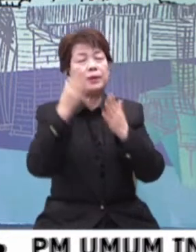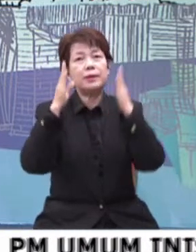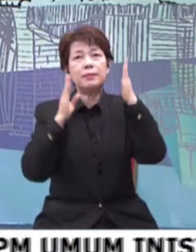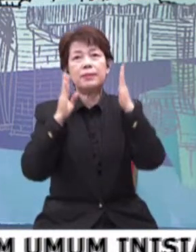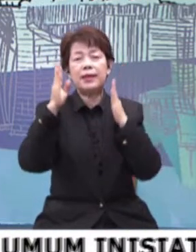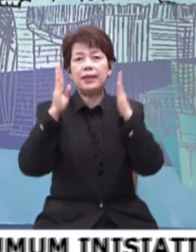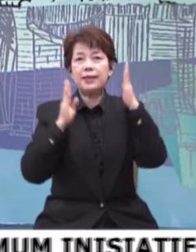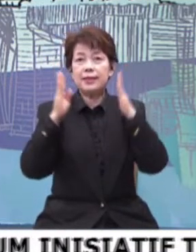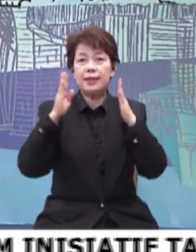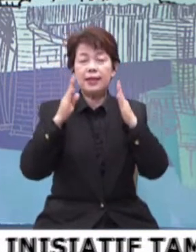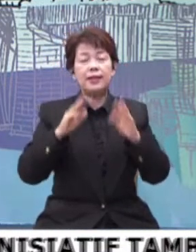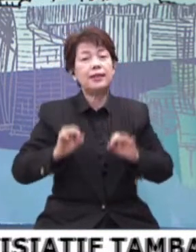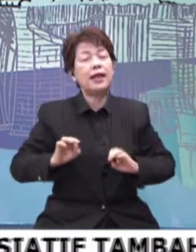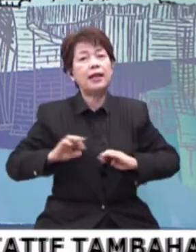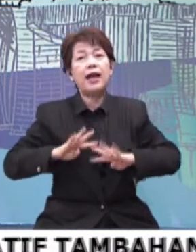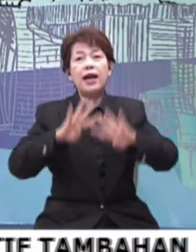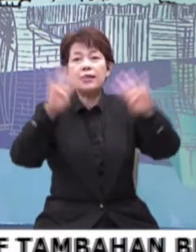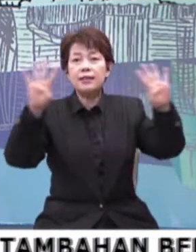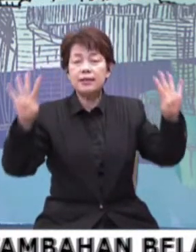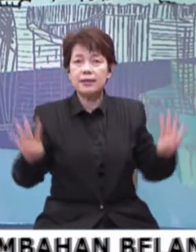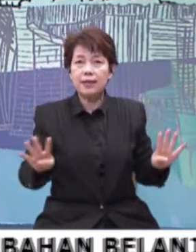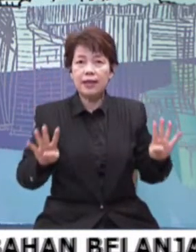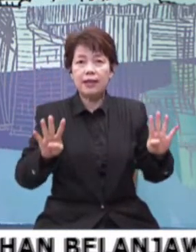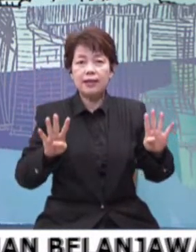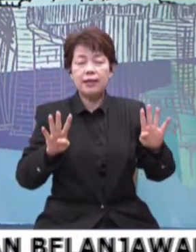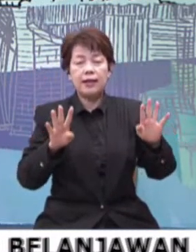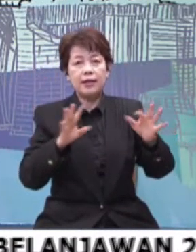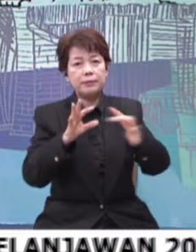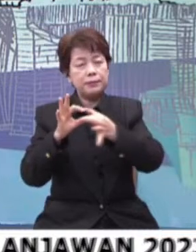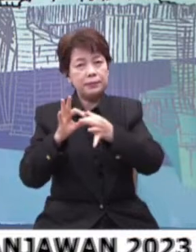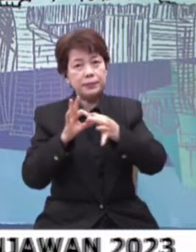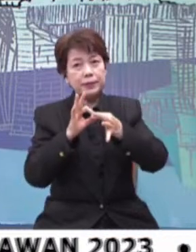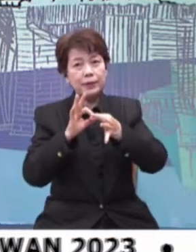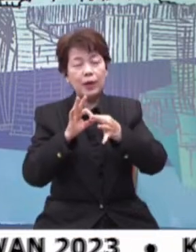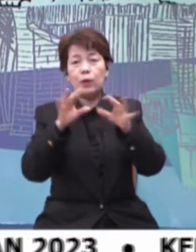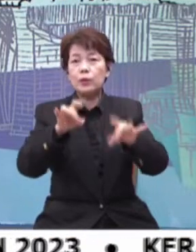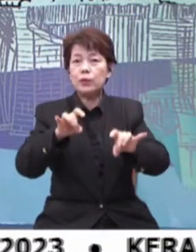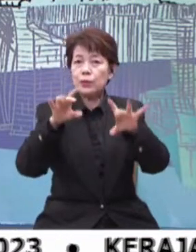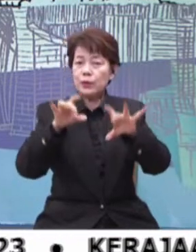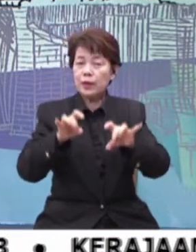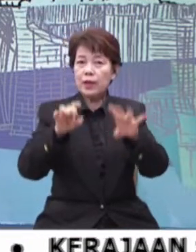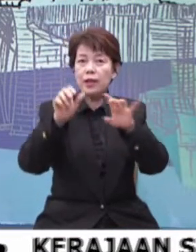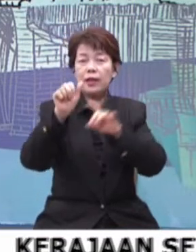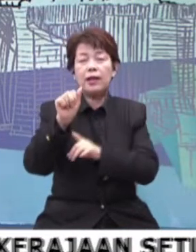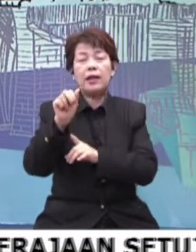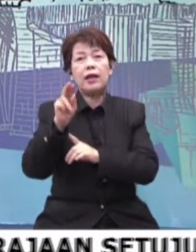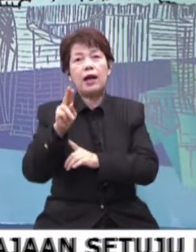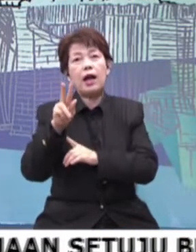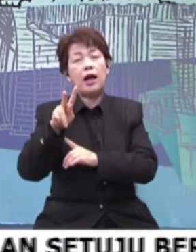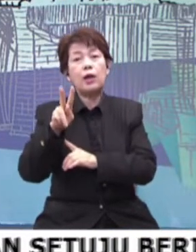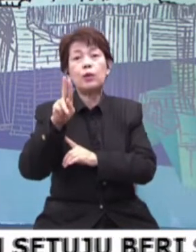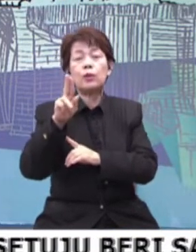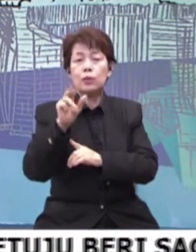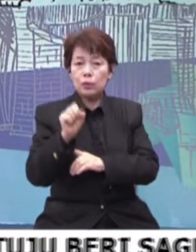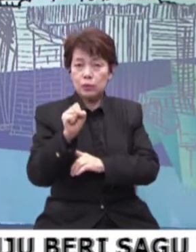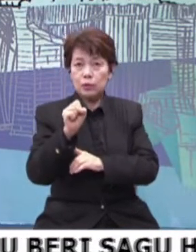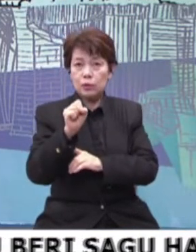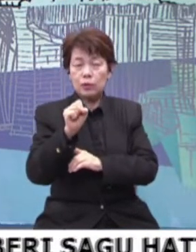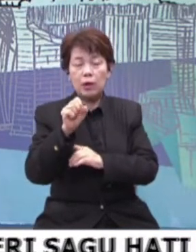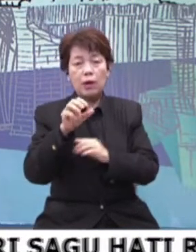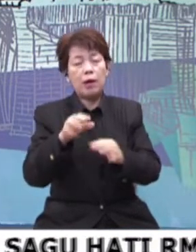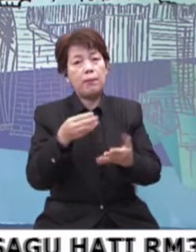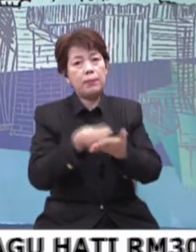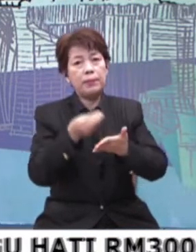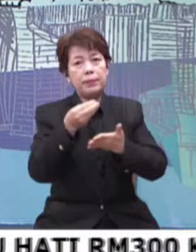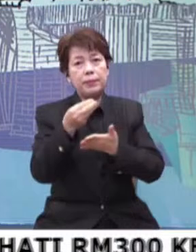rantau Asian terkait dengan pemberian Australia yaitu Agus yang mana Australia membeli 8 buah kapal selam perang